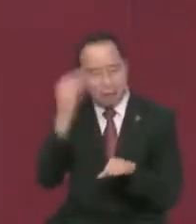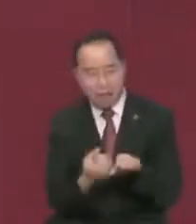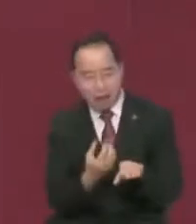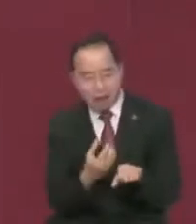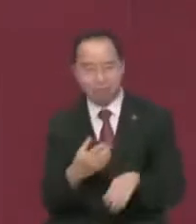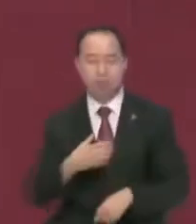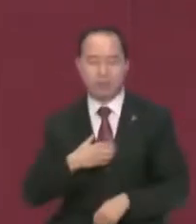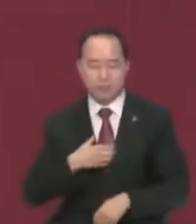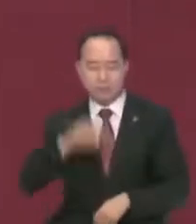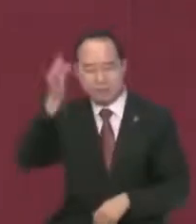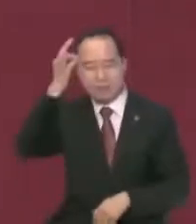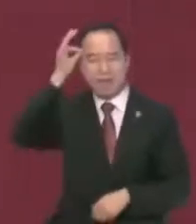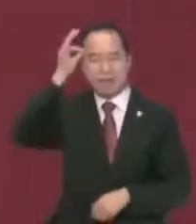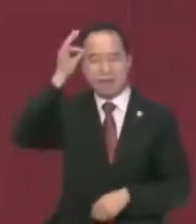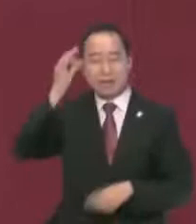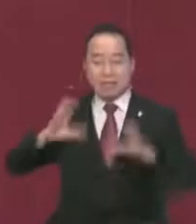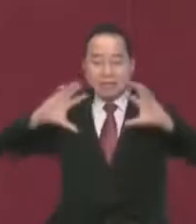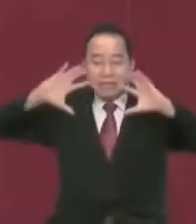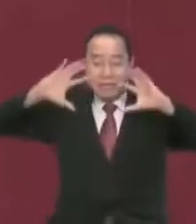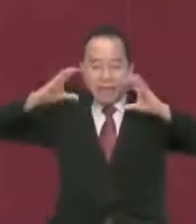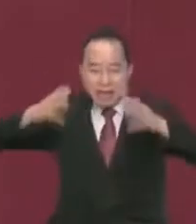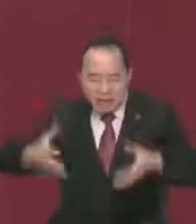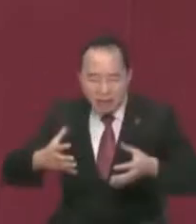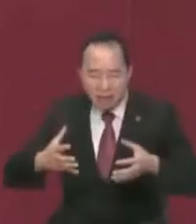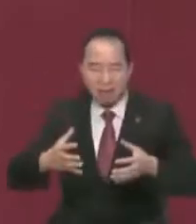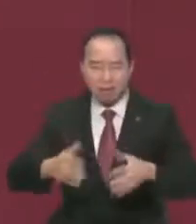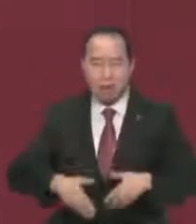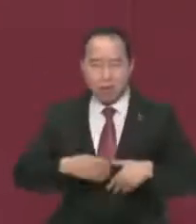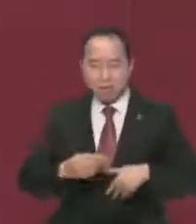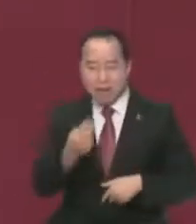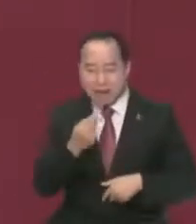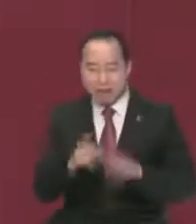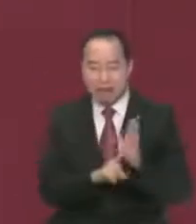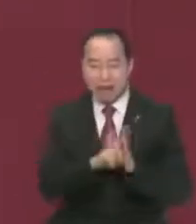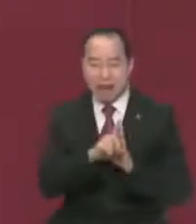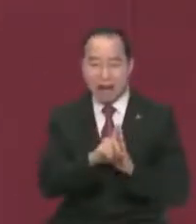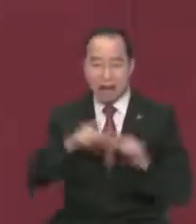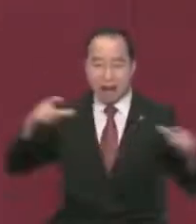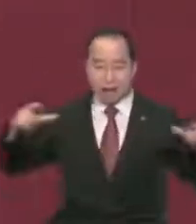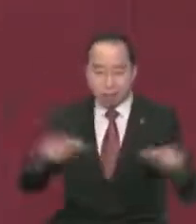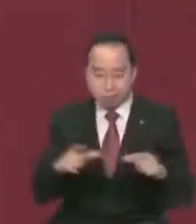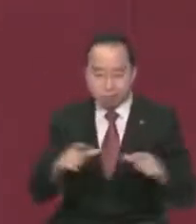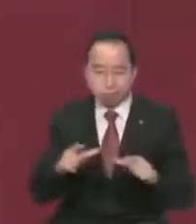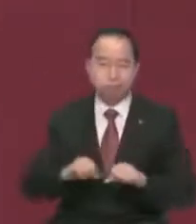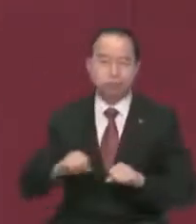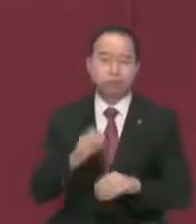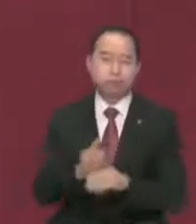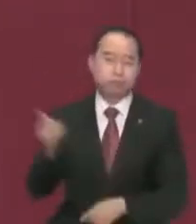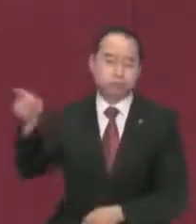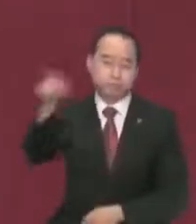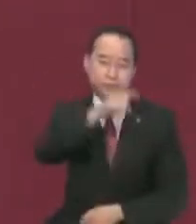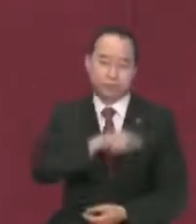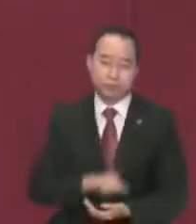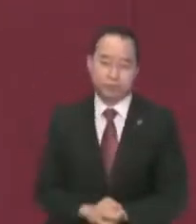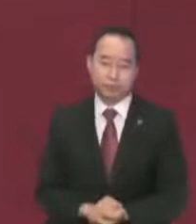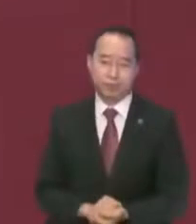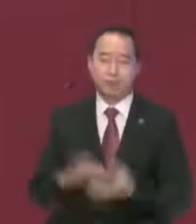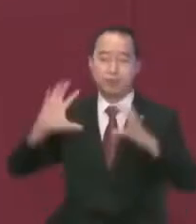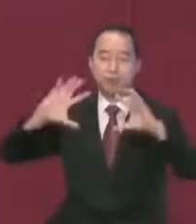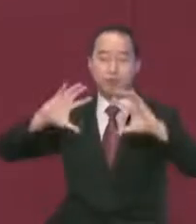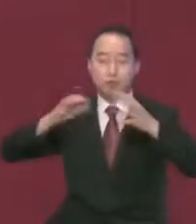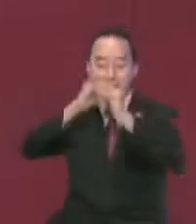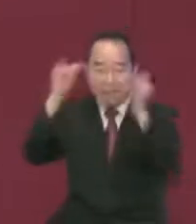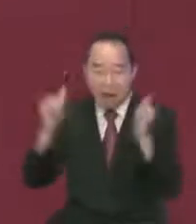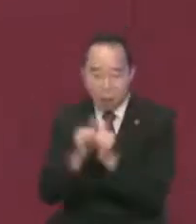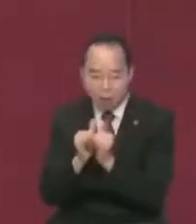이미 세계에서는 온실가스 감축과 녹색산업 발전이 발빠르게 진행됩니다. 국제사회는